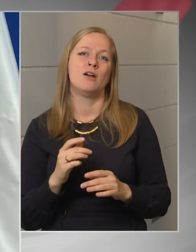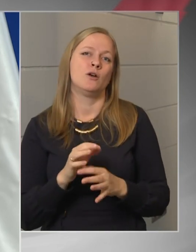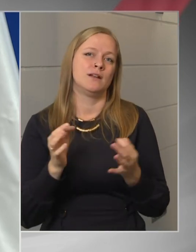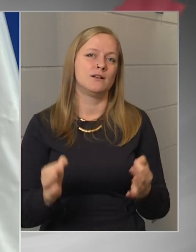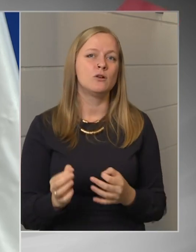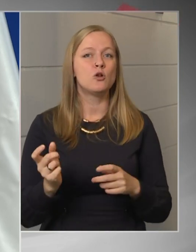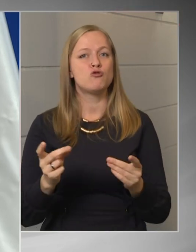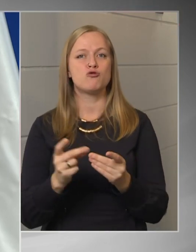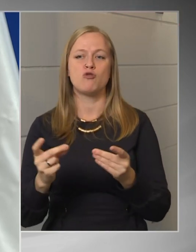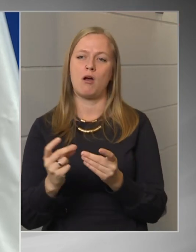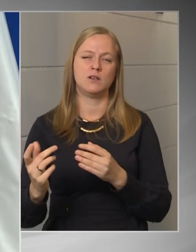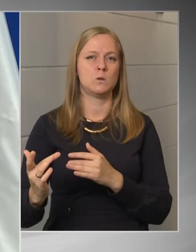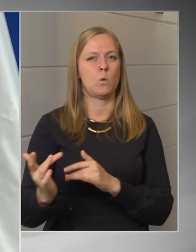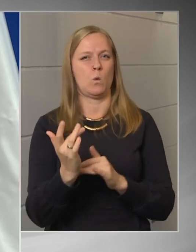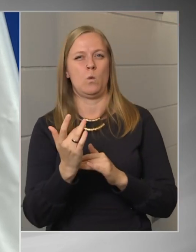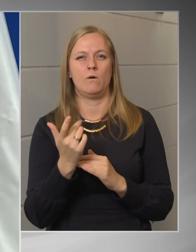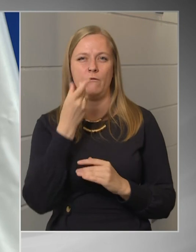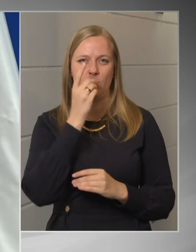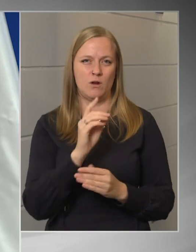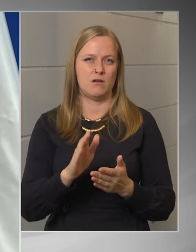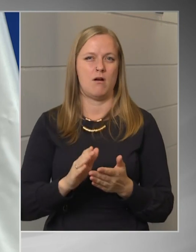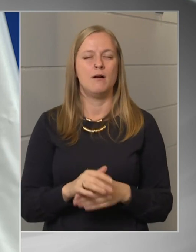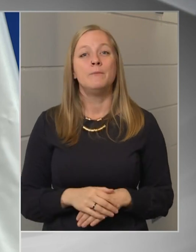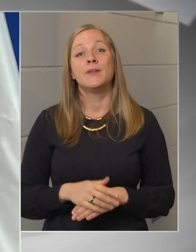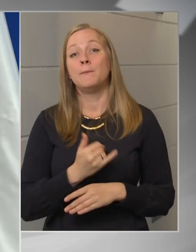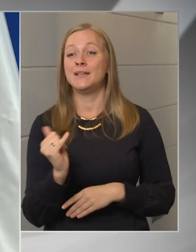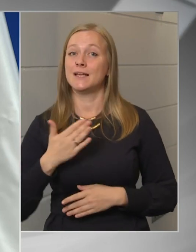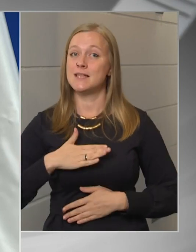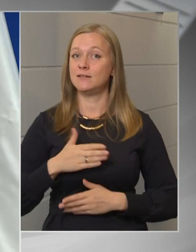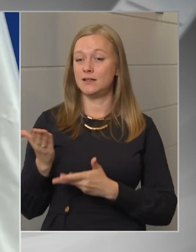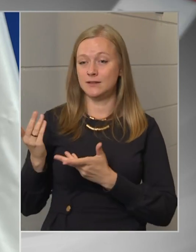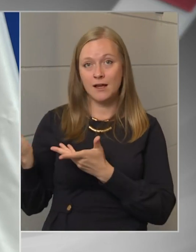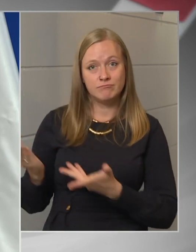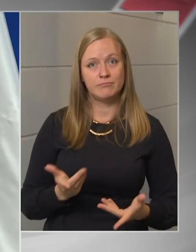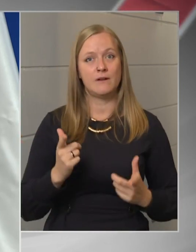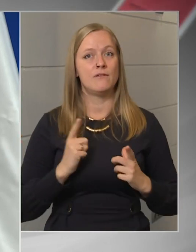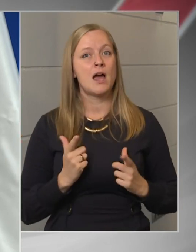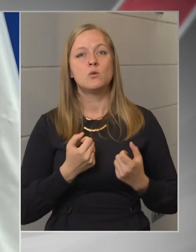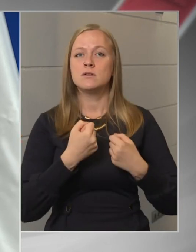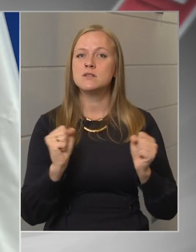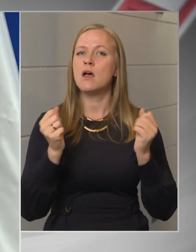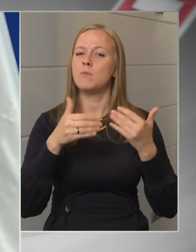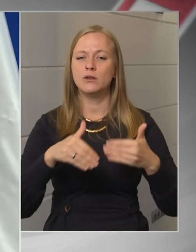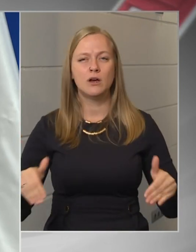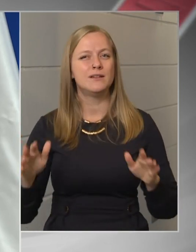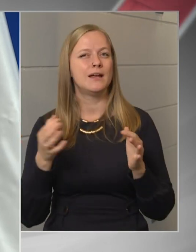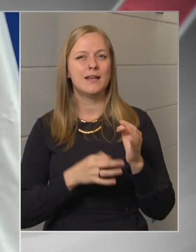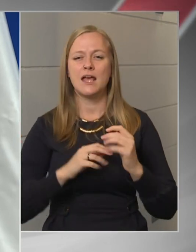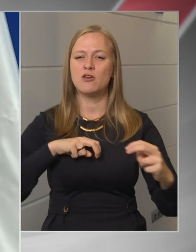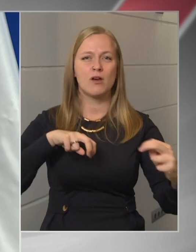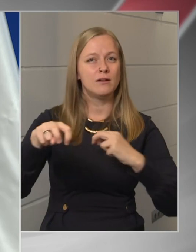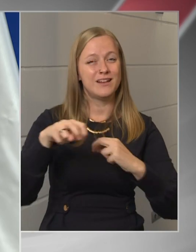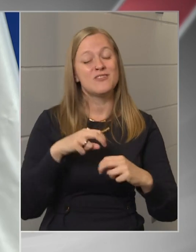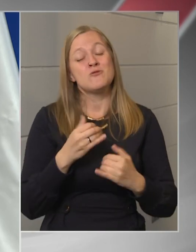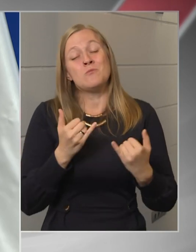politika értelemnek sem is tette volna az illetőt, hogy mindenkit szeretettel várunk, és szabad határok és teljes átjárás. Ma már